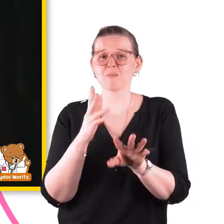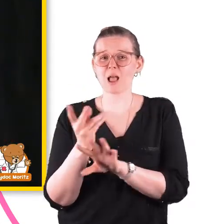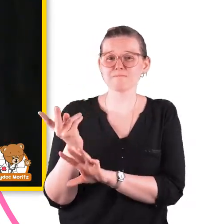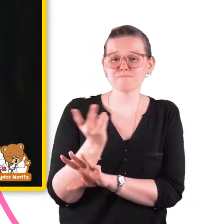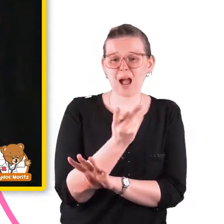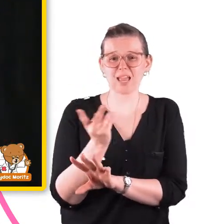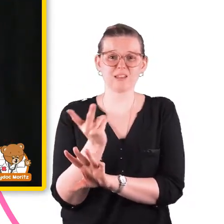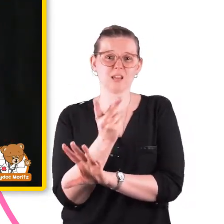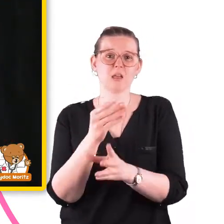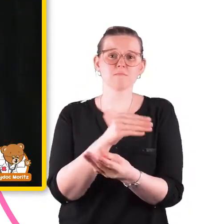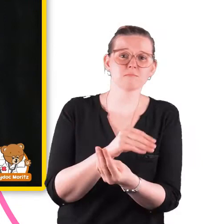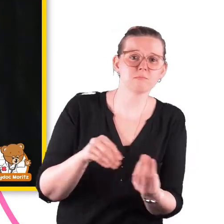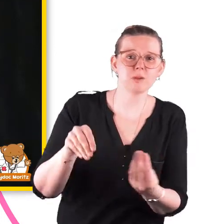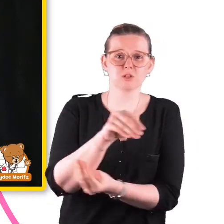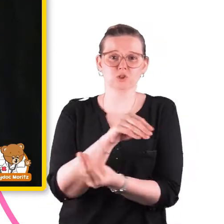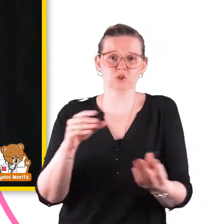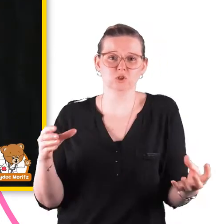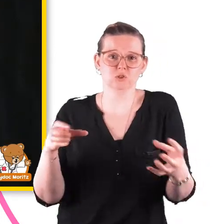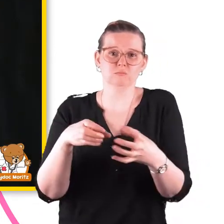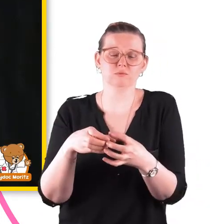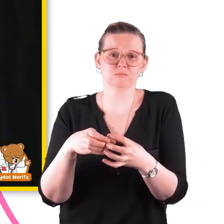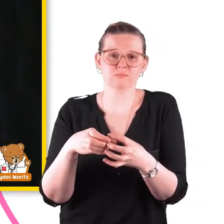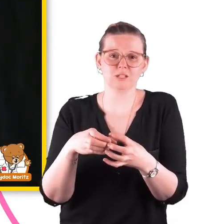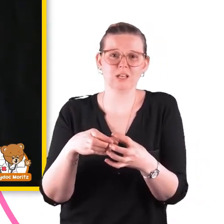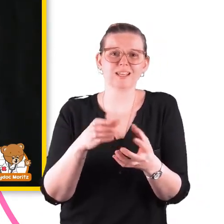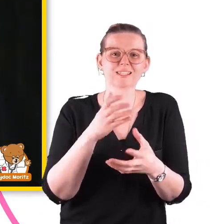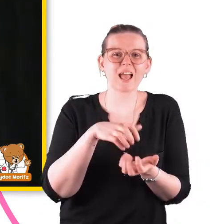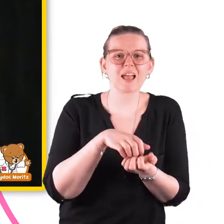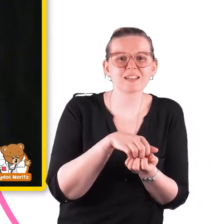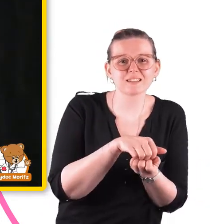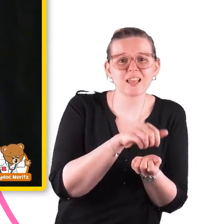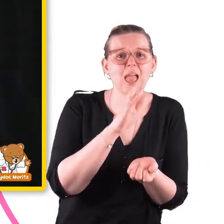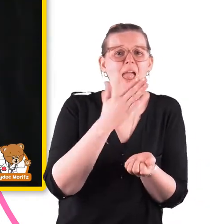man aber auch von einer Mischform, also dem sogenannten